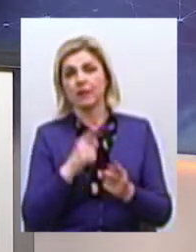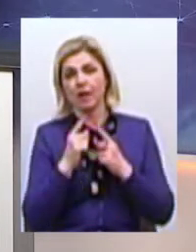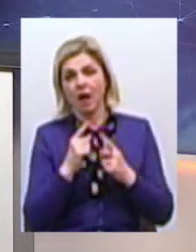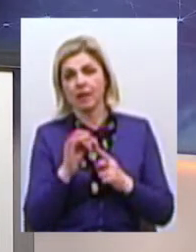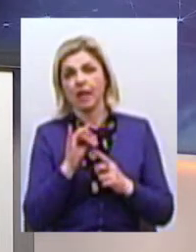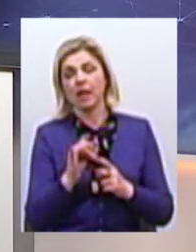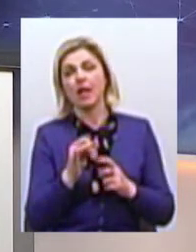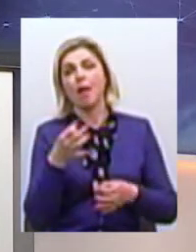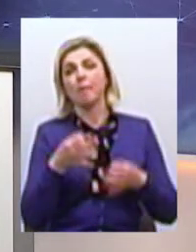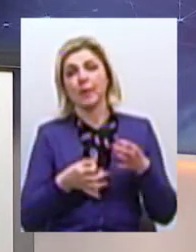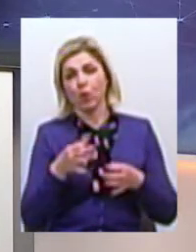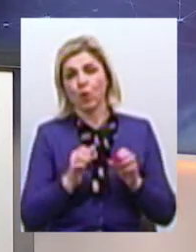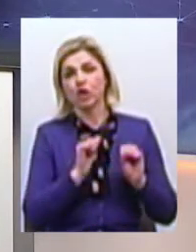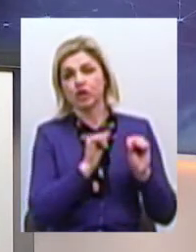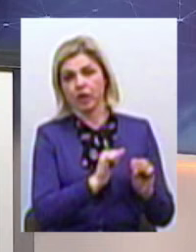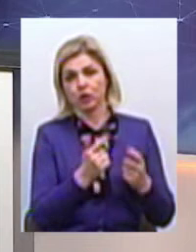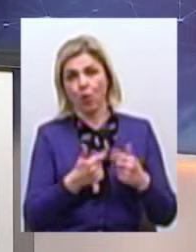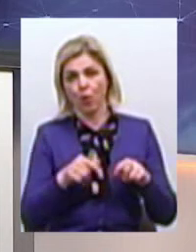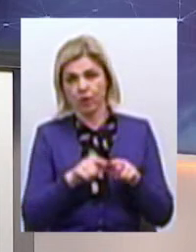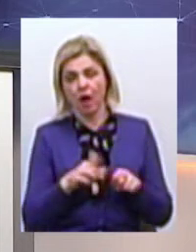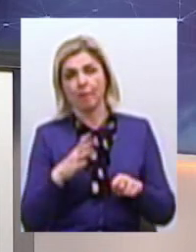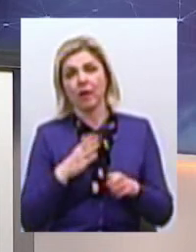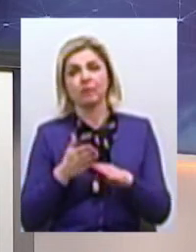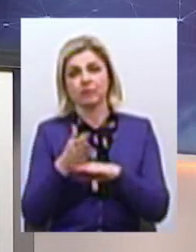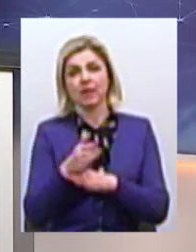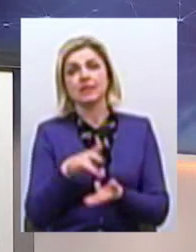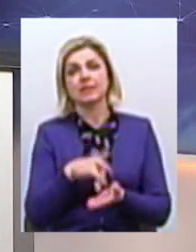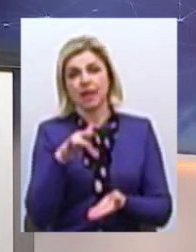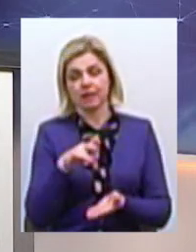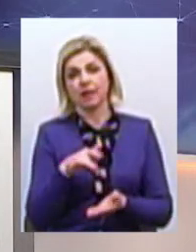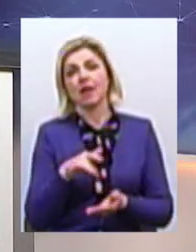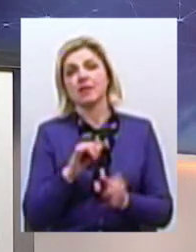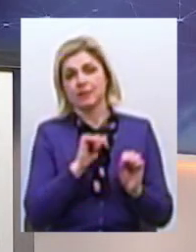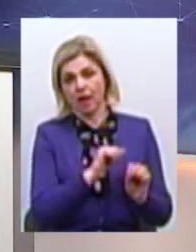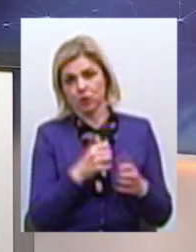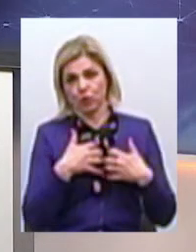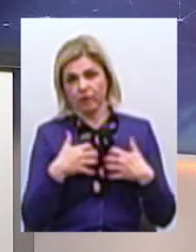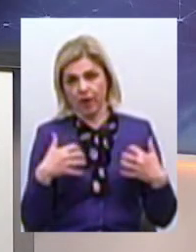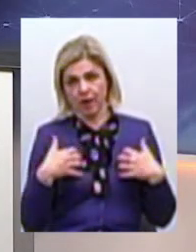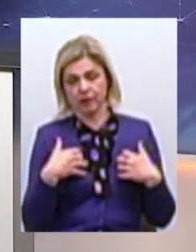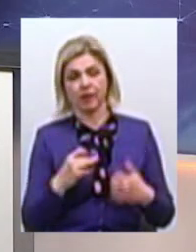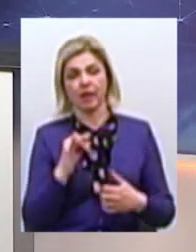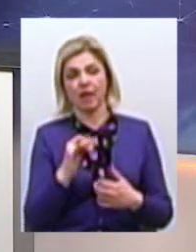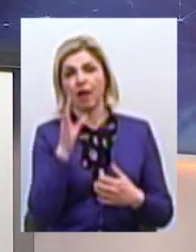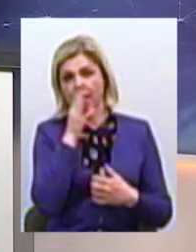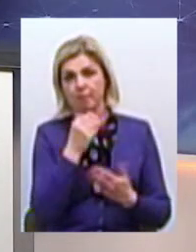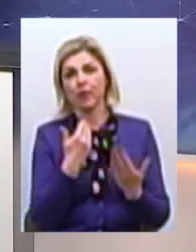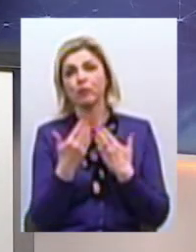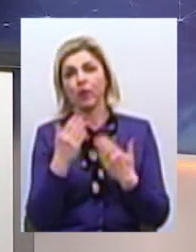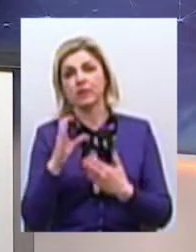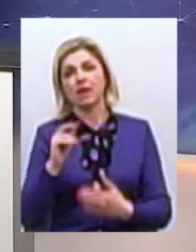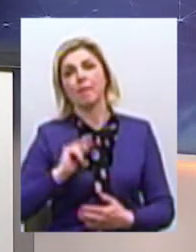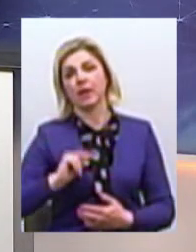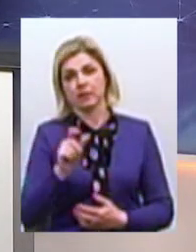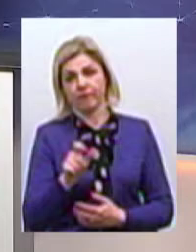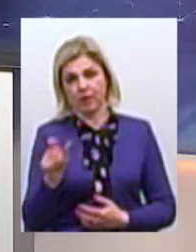організацій, відвідали комунальне підприємство «Центр захисту тваринови», подивитися на стан справ та поспілкуватись із працівниками. Таким чином побачимо, із чого